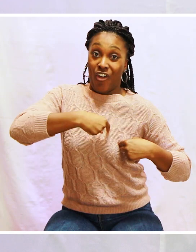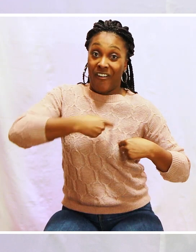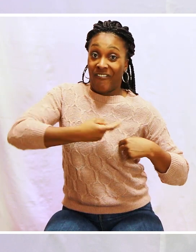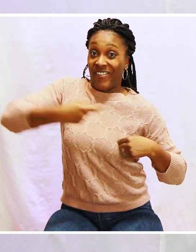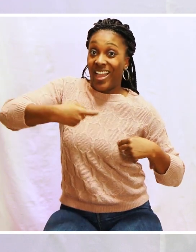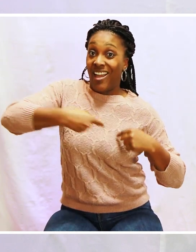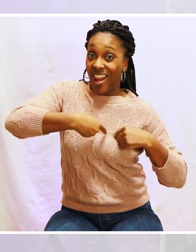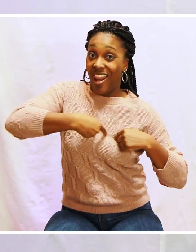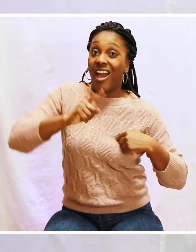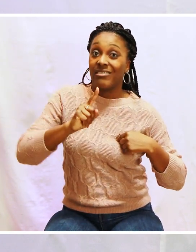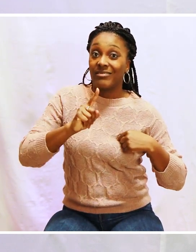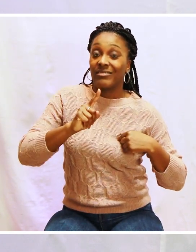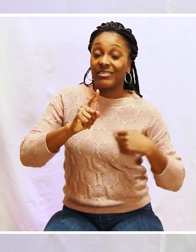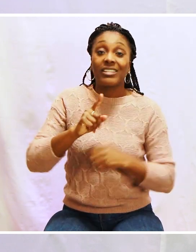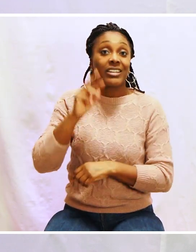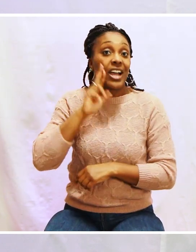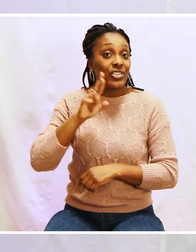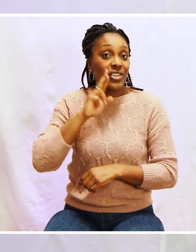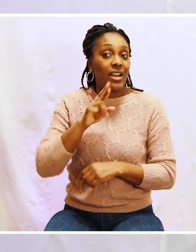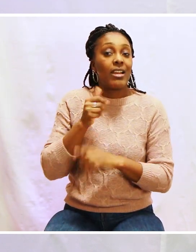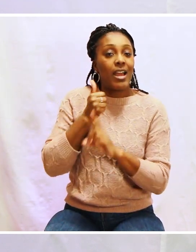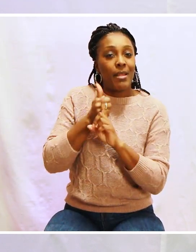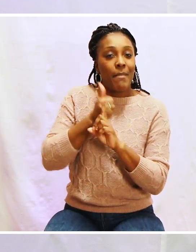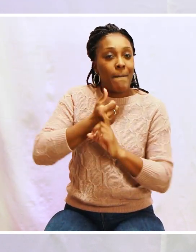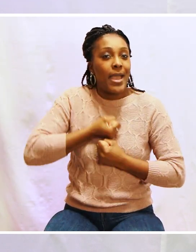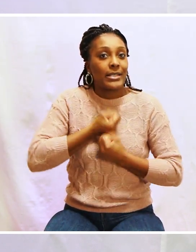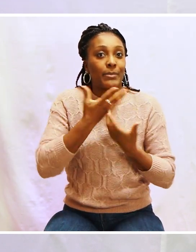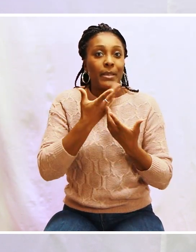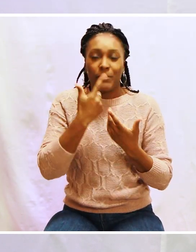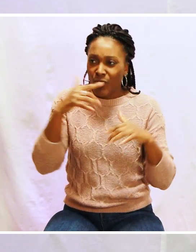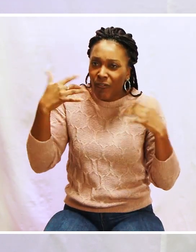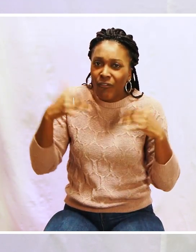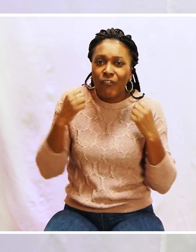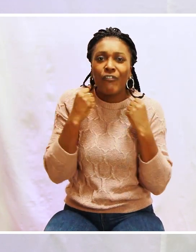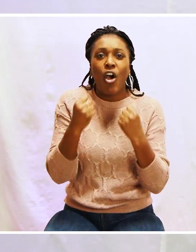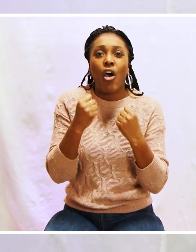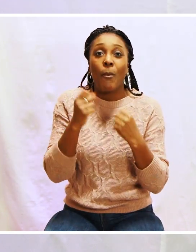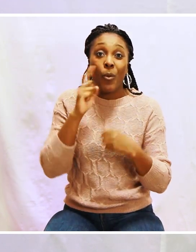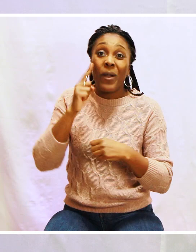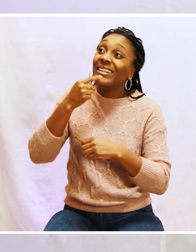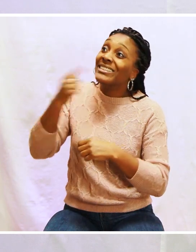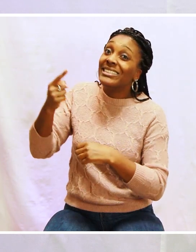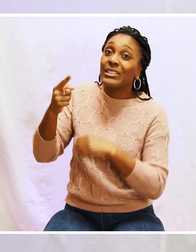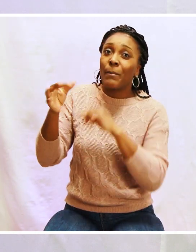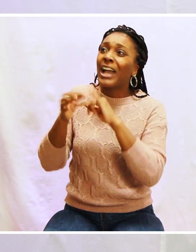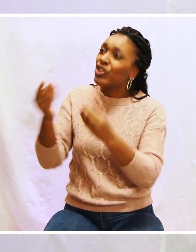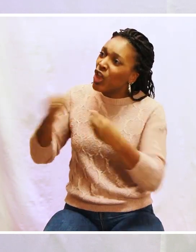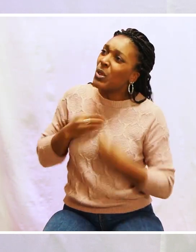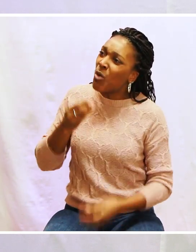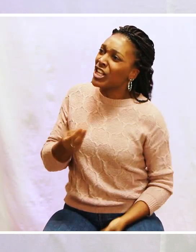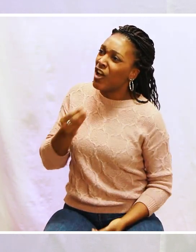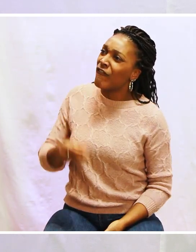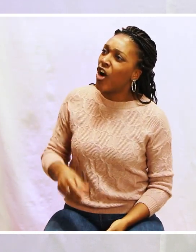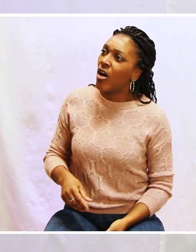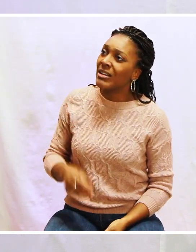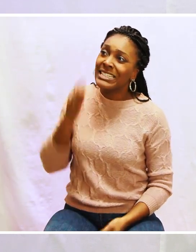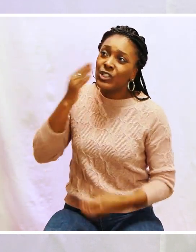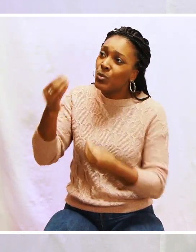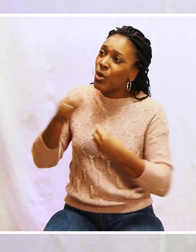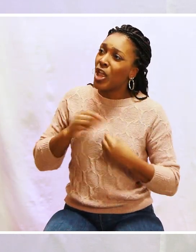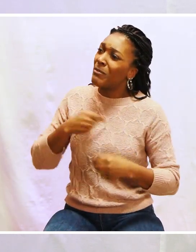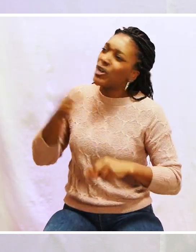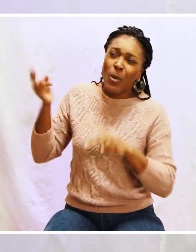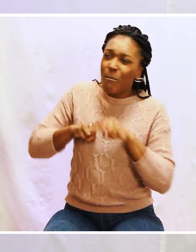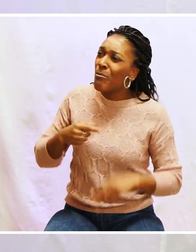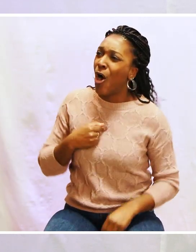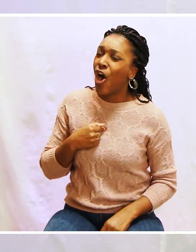fait, eh bien, elle est en train d'exprimer, Rachel, quelque chose de fort, parce qu'elle déclare à son mari, « Donne-moi des enfants ou je meurs ».